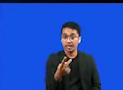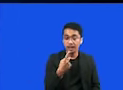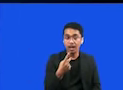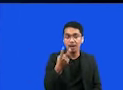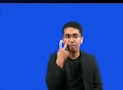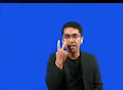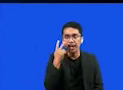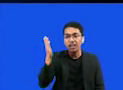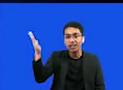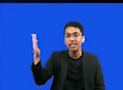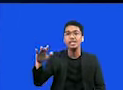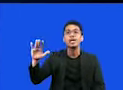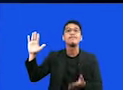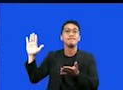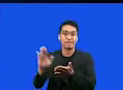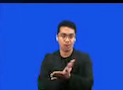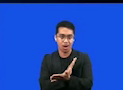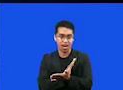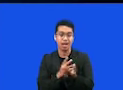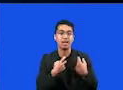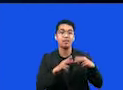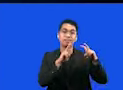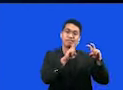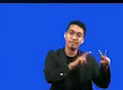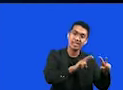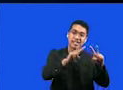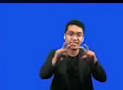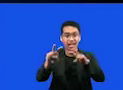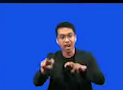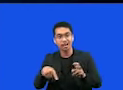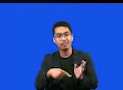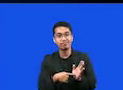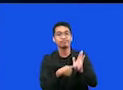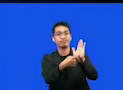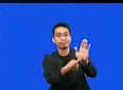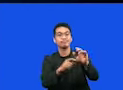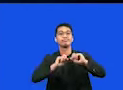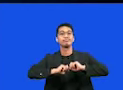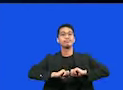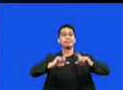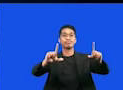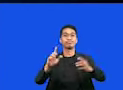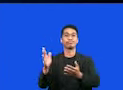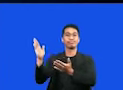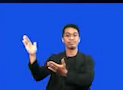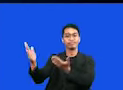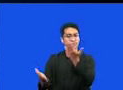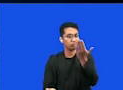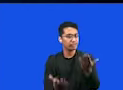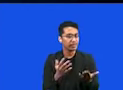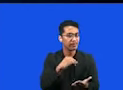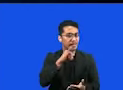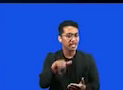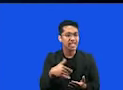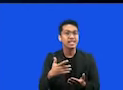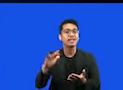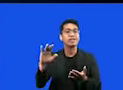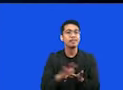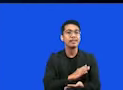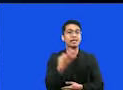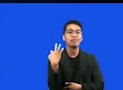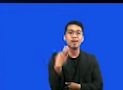sebagai peluang penelitian-penelitian yang saya Tampilkan ini mungkin bisa menjadi opportunity baru untuk